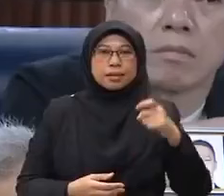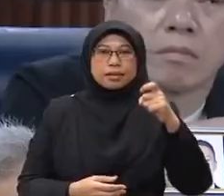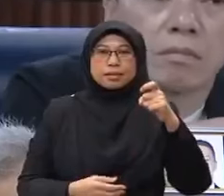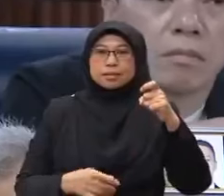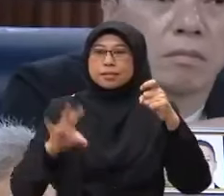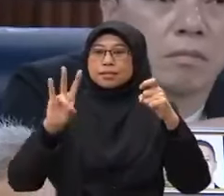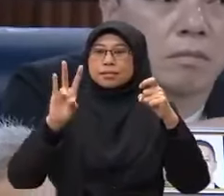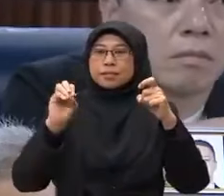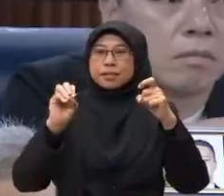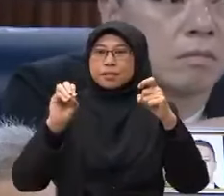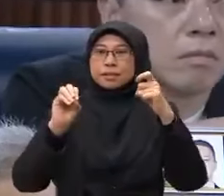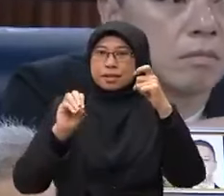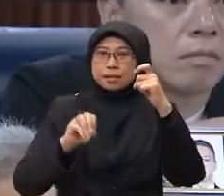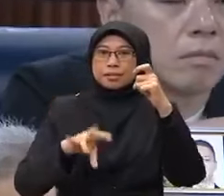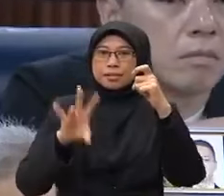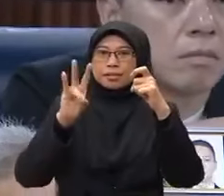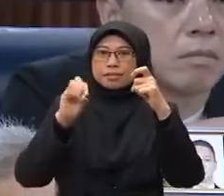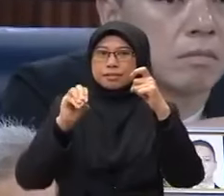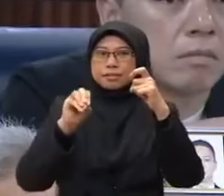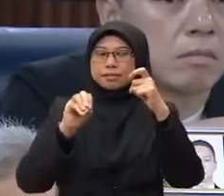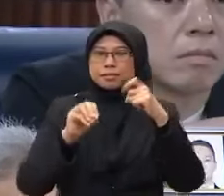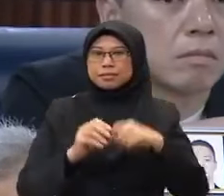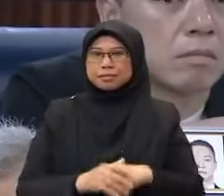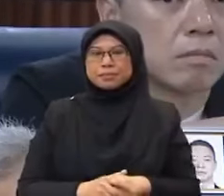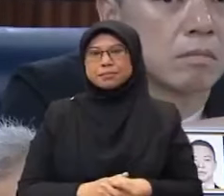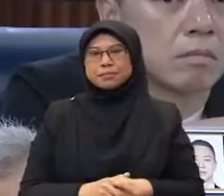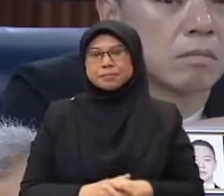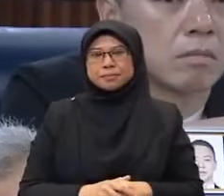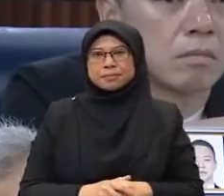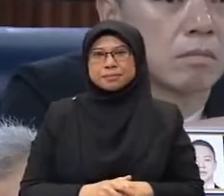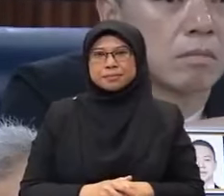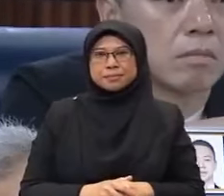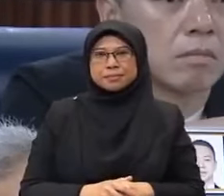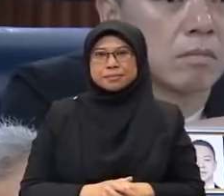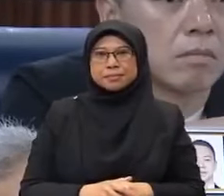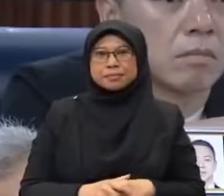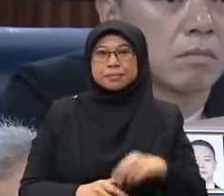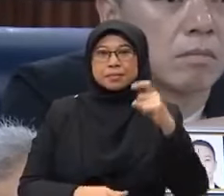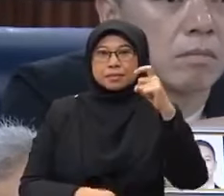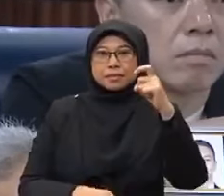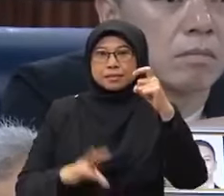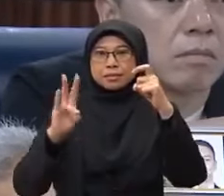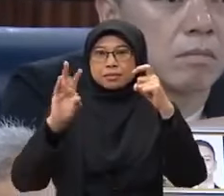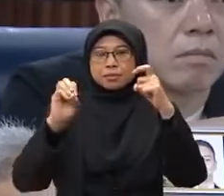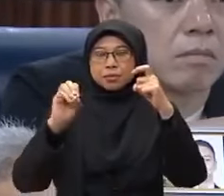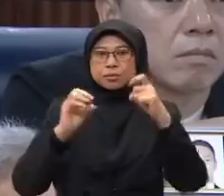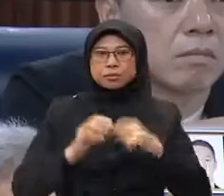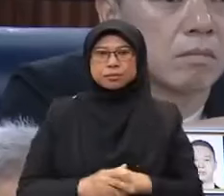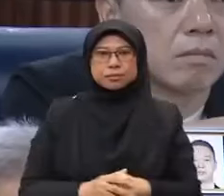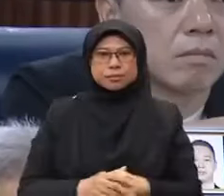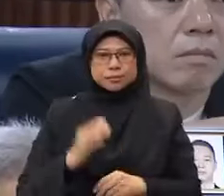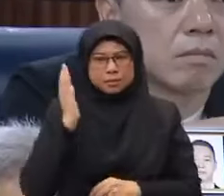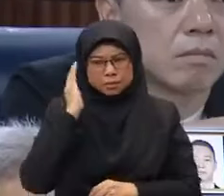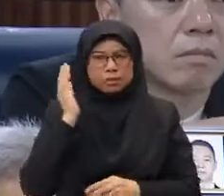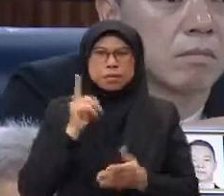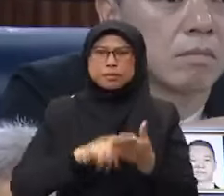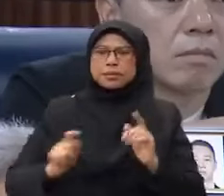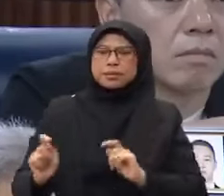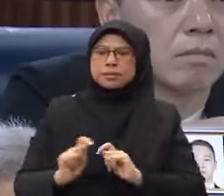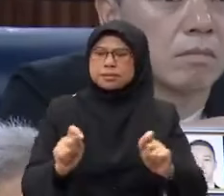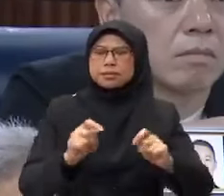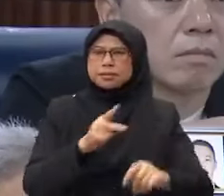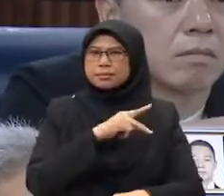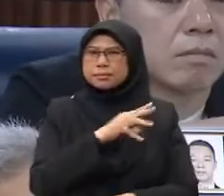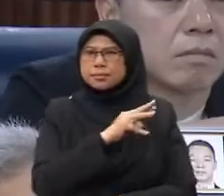X7 lah nanti sebelah sana marah pula tak cakap bahasa Melayu x70 jadi kita nak tahu Apa tindakan daripada pihak